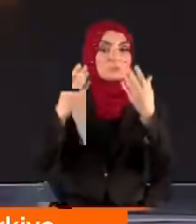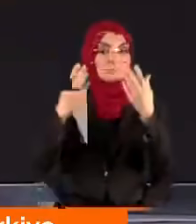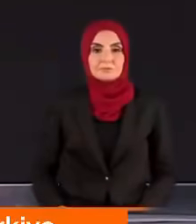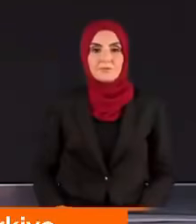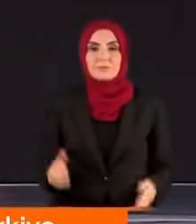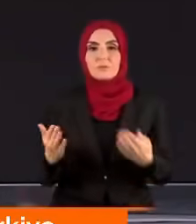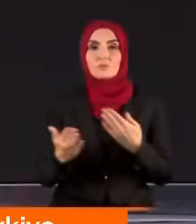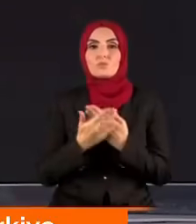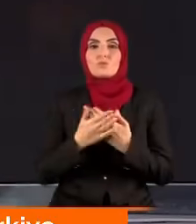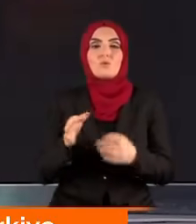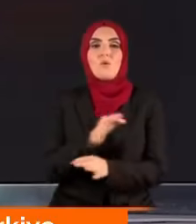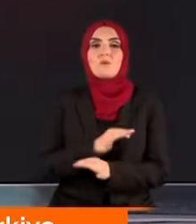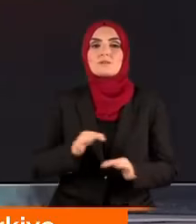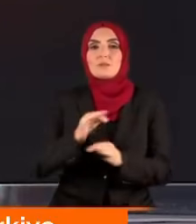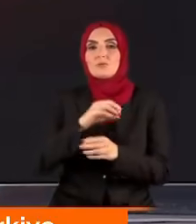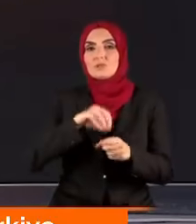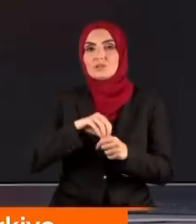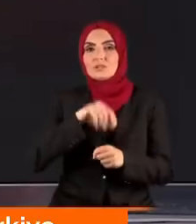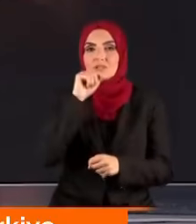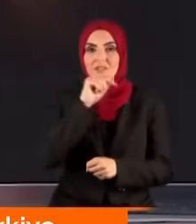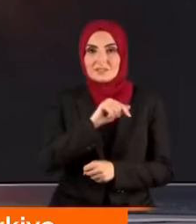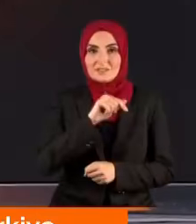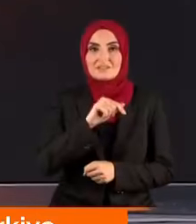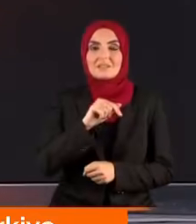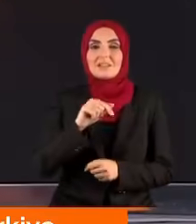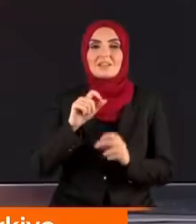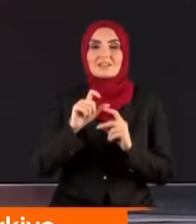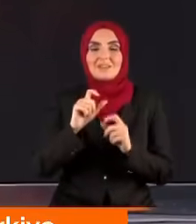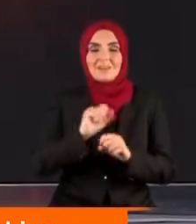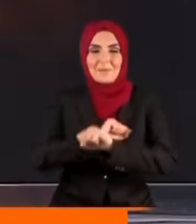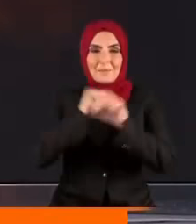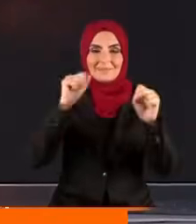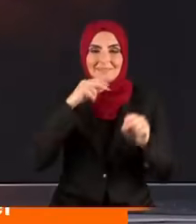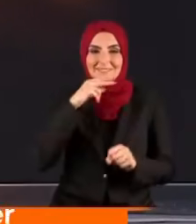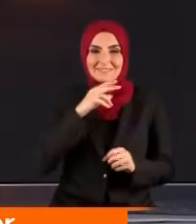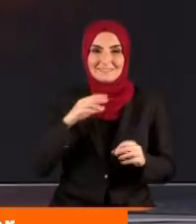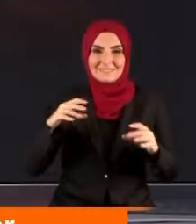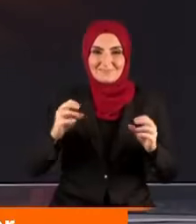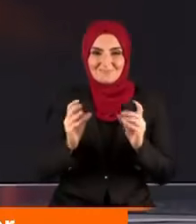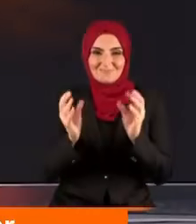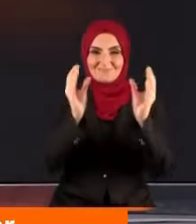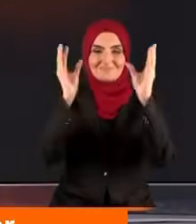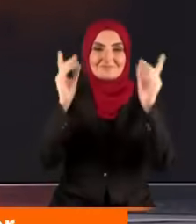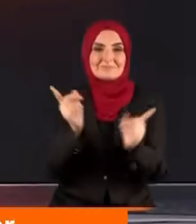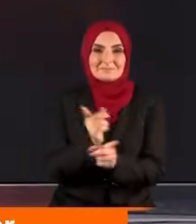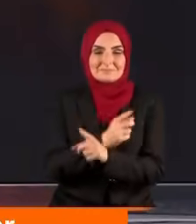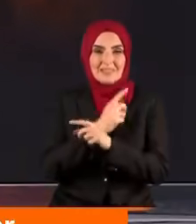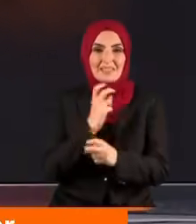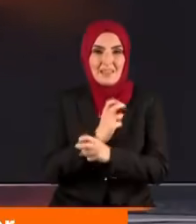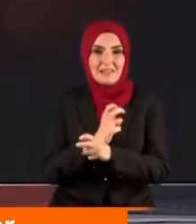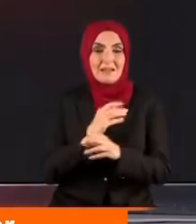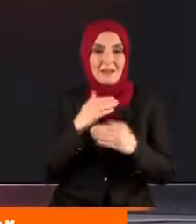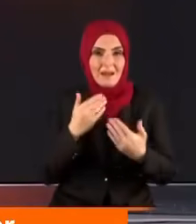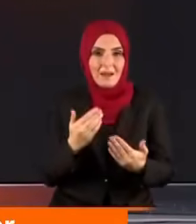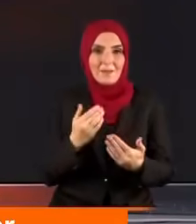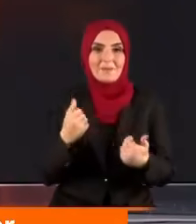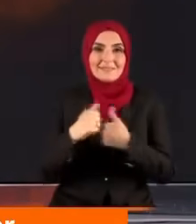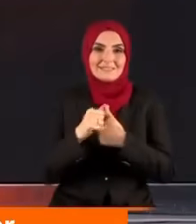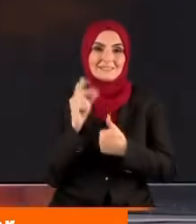Düğün organizasyonlarında şelale, volkan gibi süslemeler tehlikeli de olsa çiftlerin vazgeçilmezleri arasında.